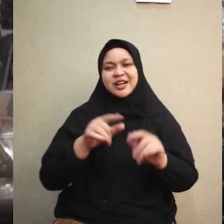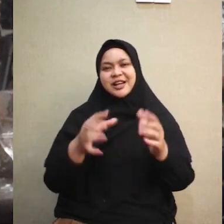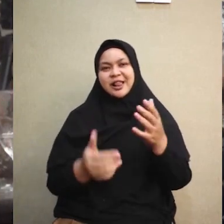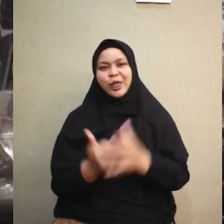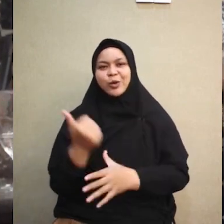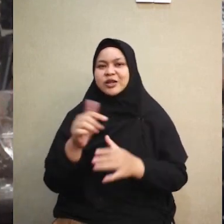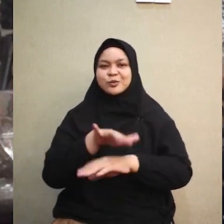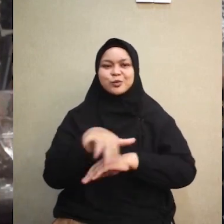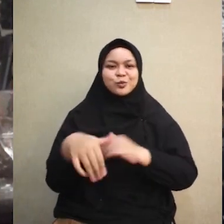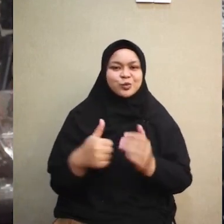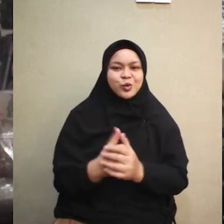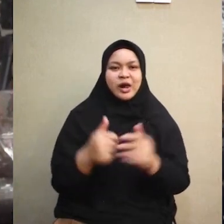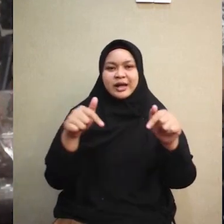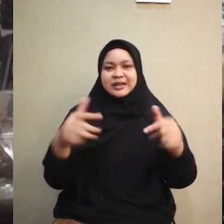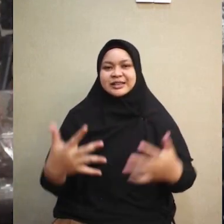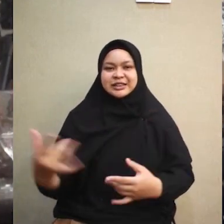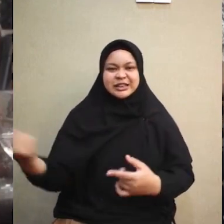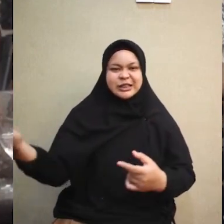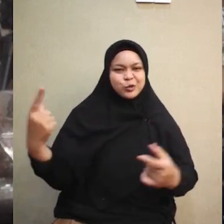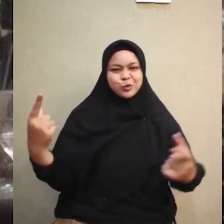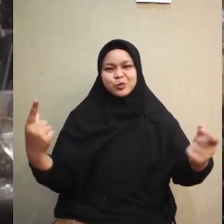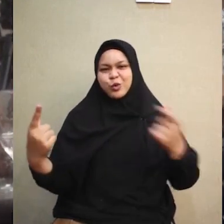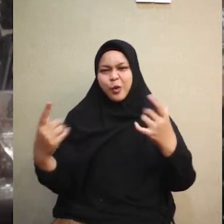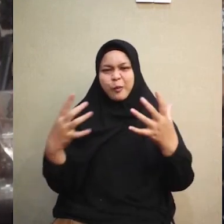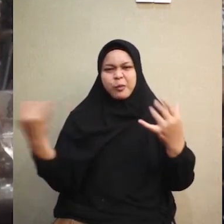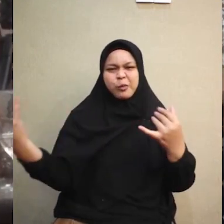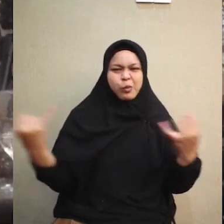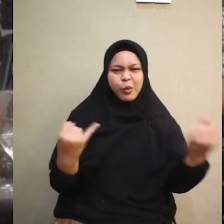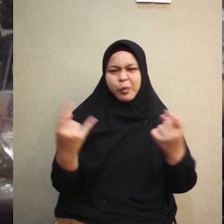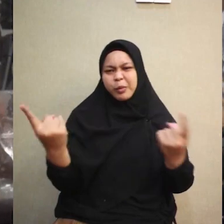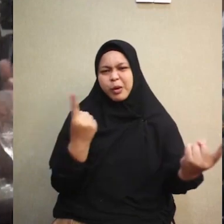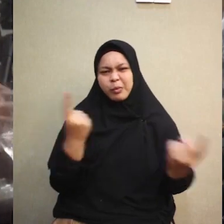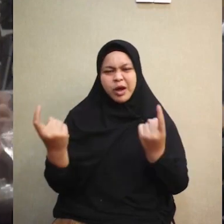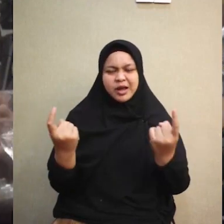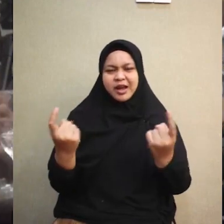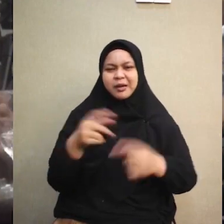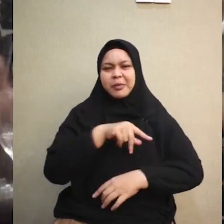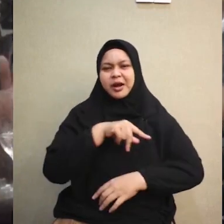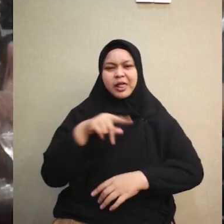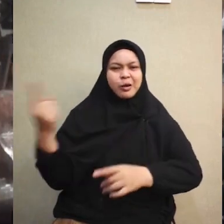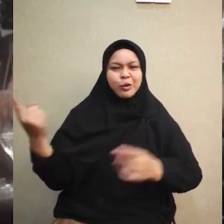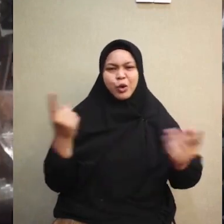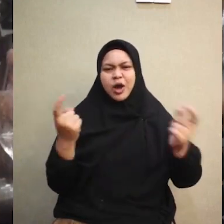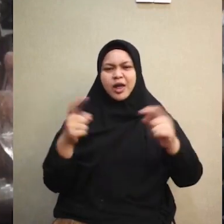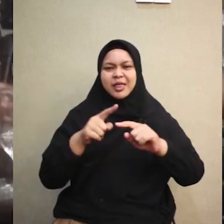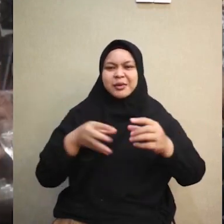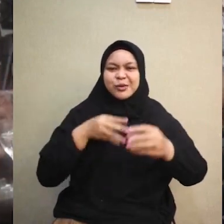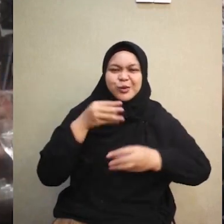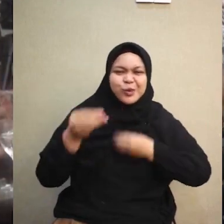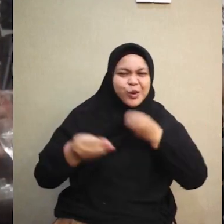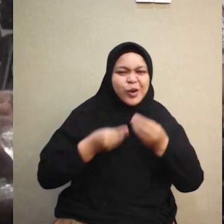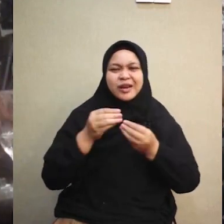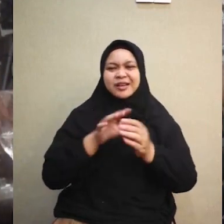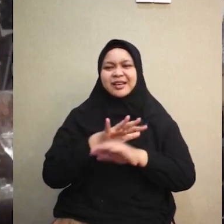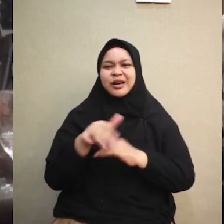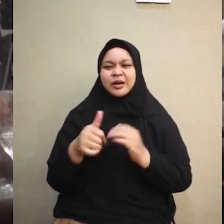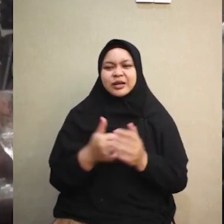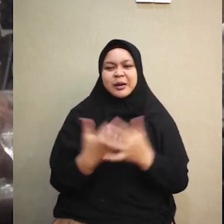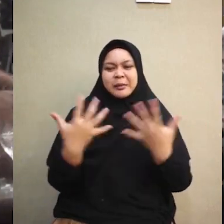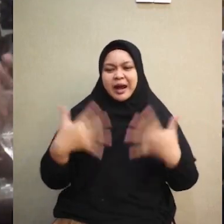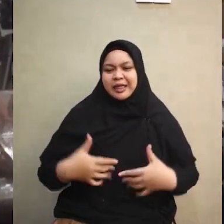di di apa dihujat dengan berbagai macam pertanyaan oleh komite tapi nggak keluar gitu loh